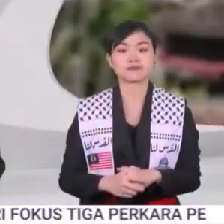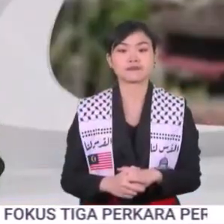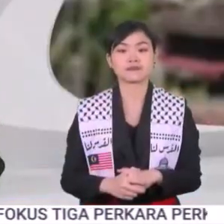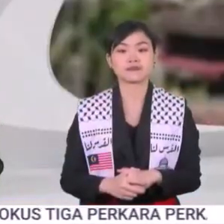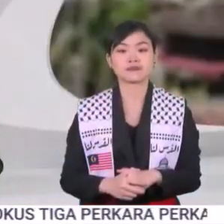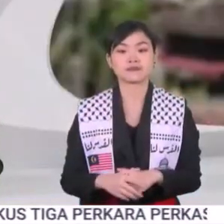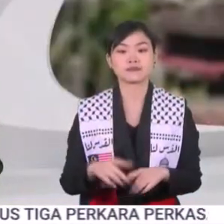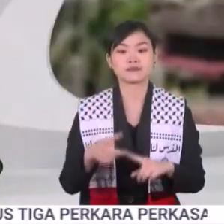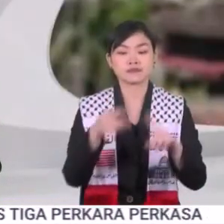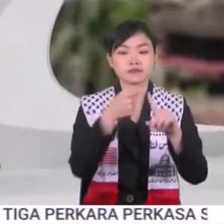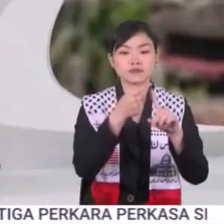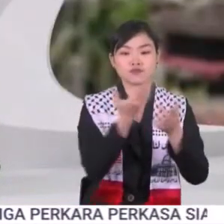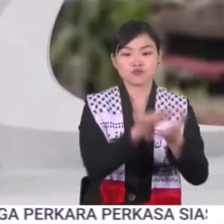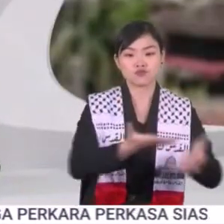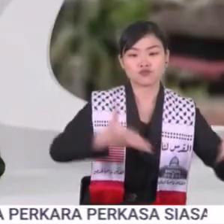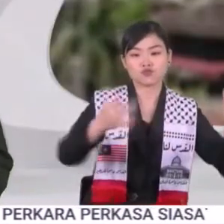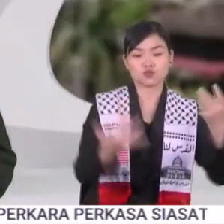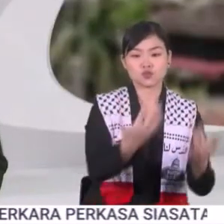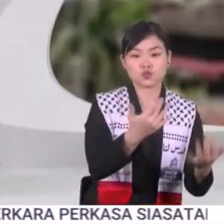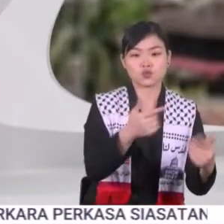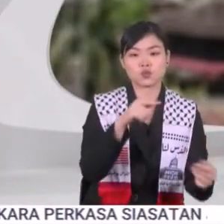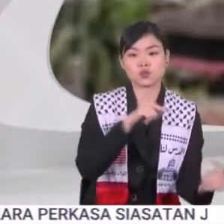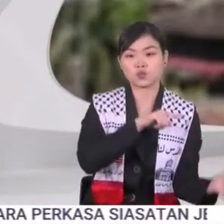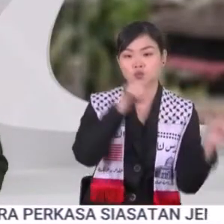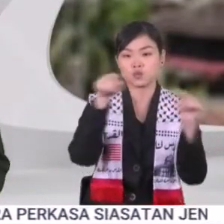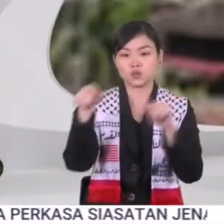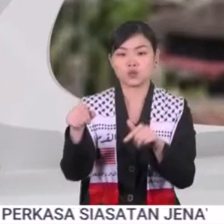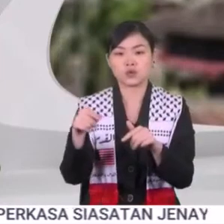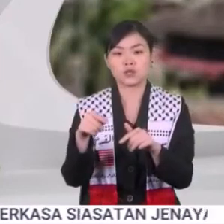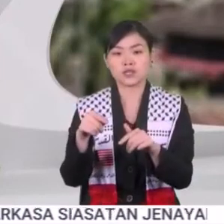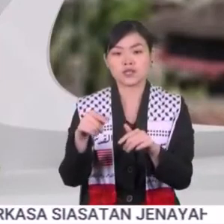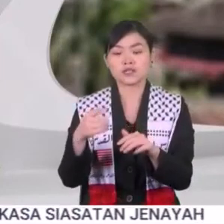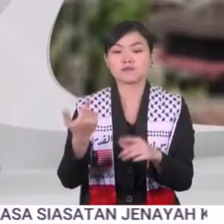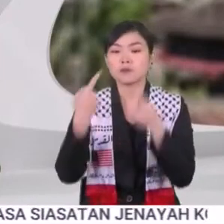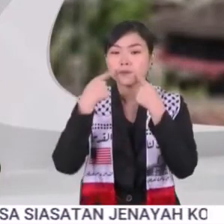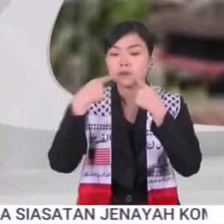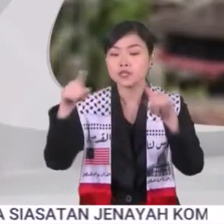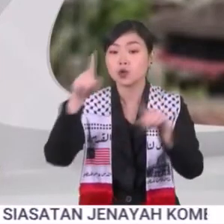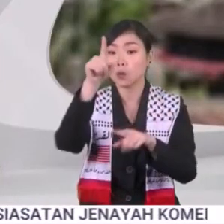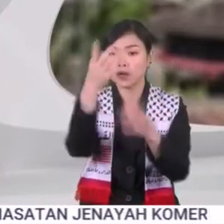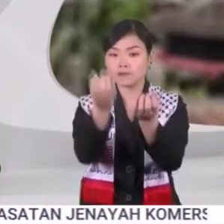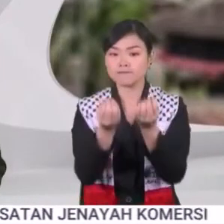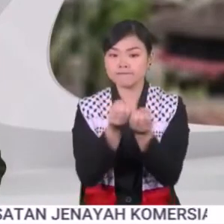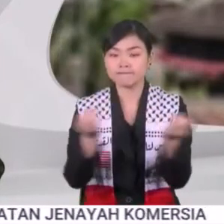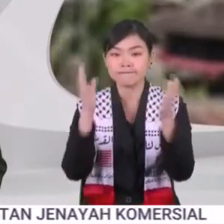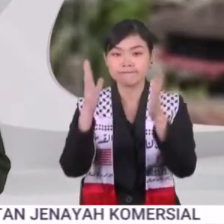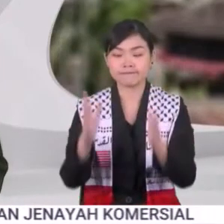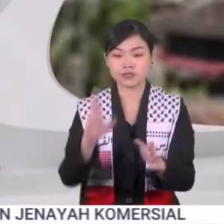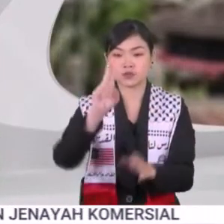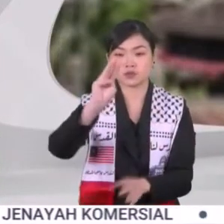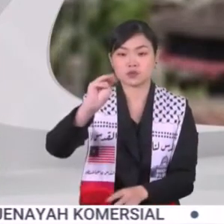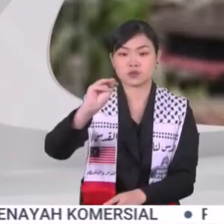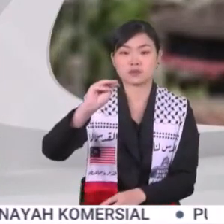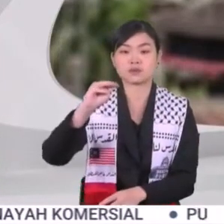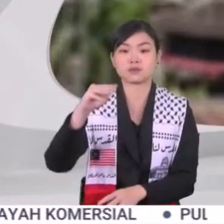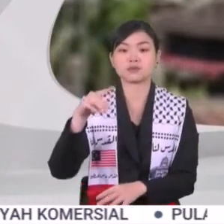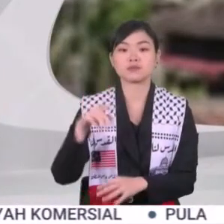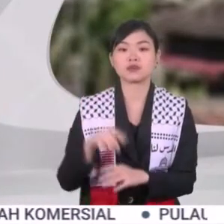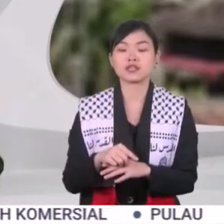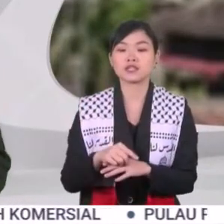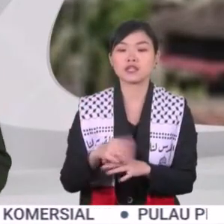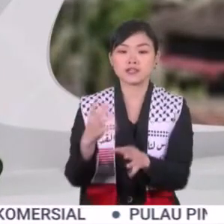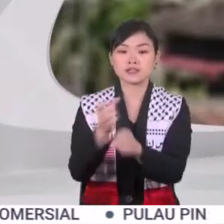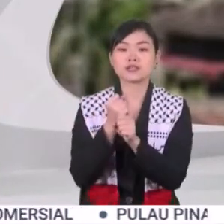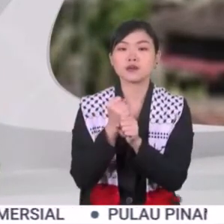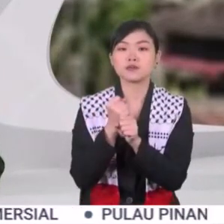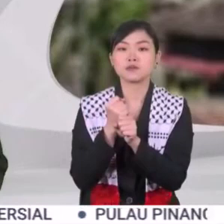kuali berapi ke ret mudah kendali itu resepi berjaya seorang mahasiswa Universiti Malaysia Kelantan UMK jeli yang mampu